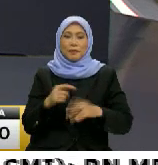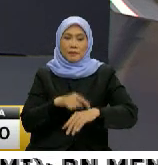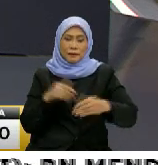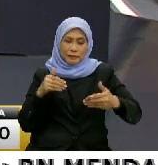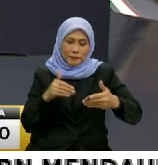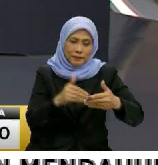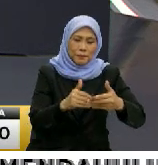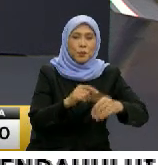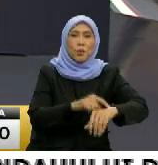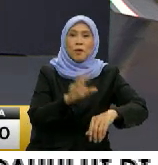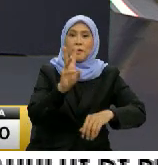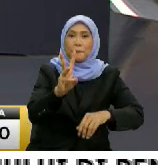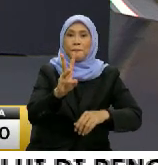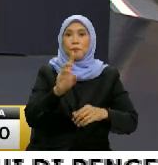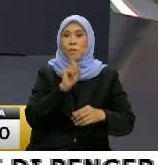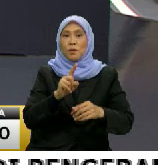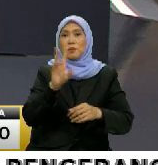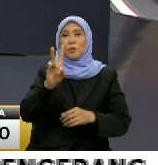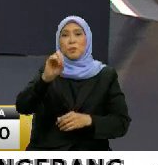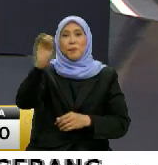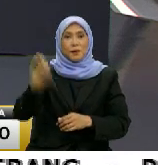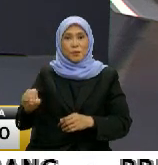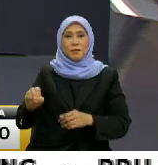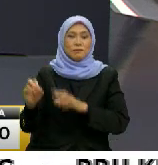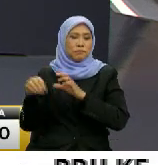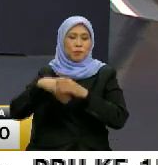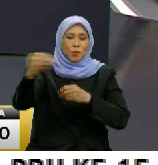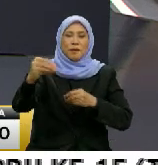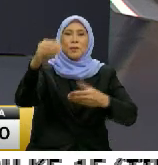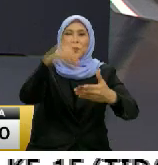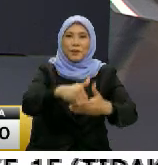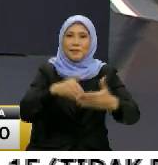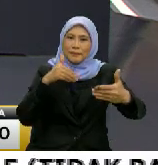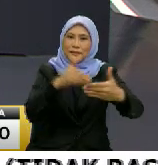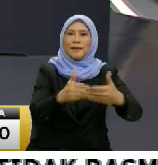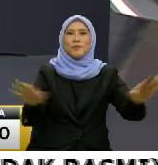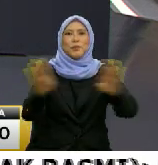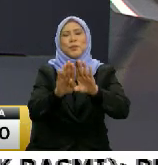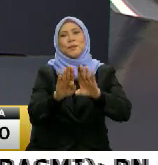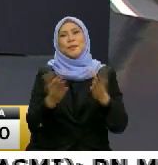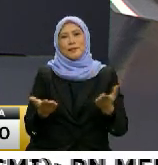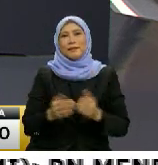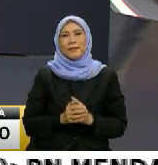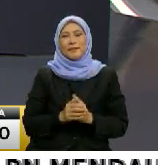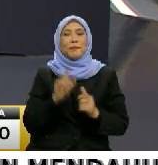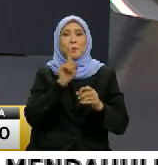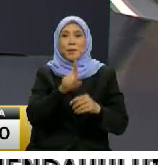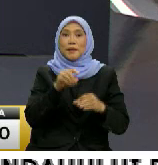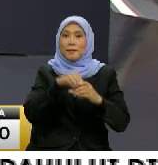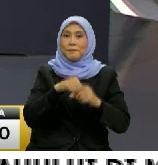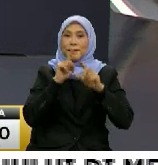pukul 6 70% dalam keadaan tenang-tenang saja. Ini satu realiti yang saya tidak menjangkakan kerana dalam tenang